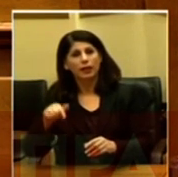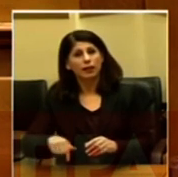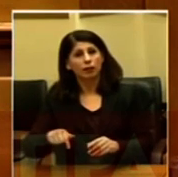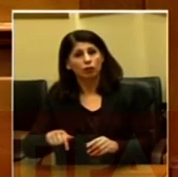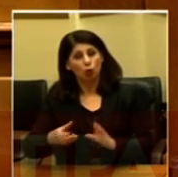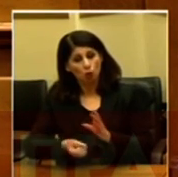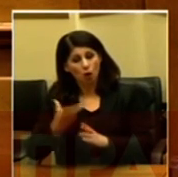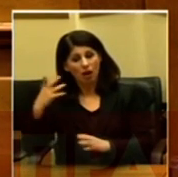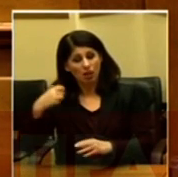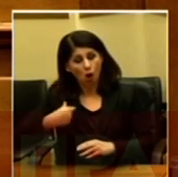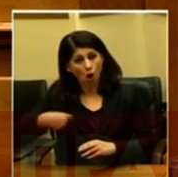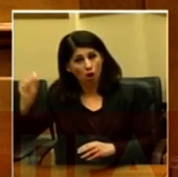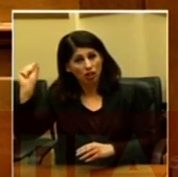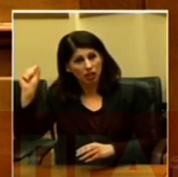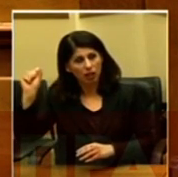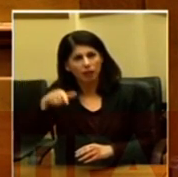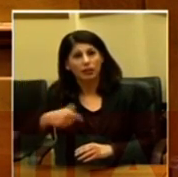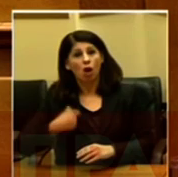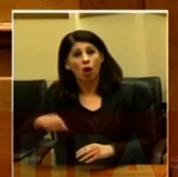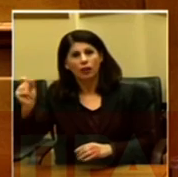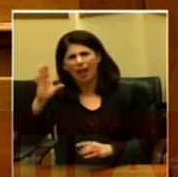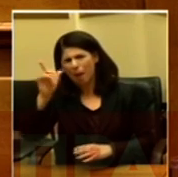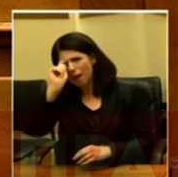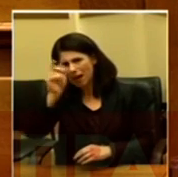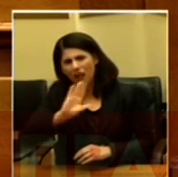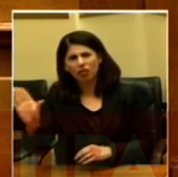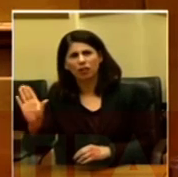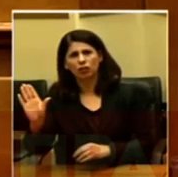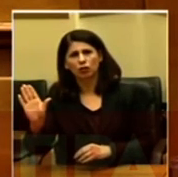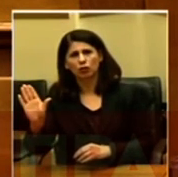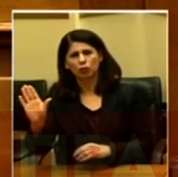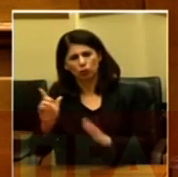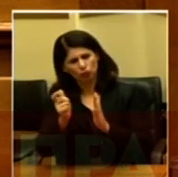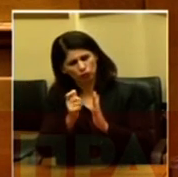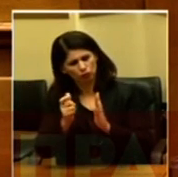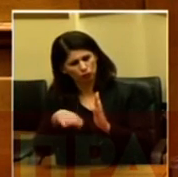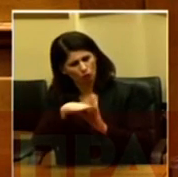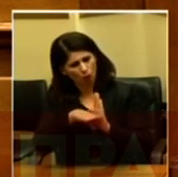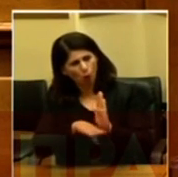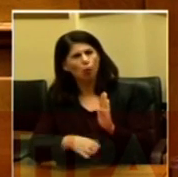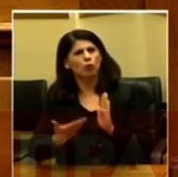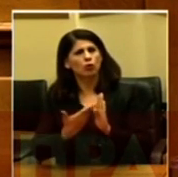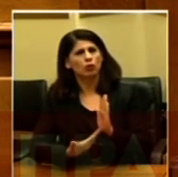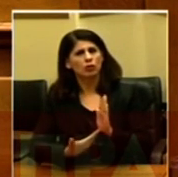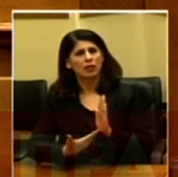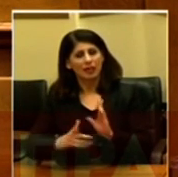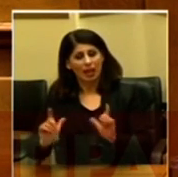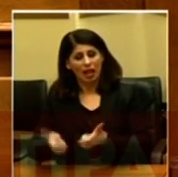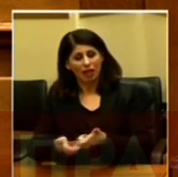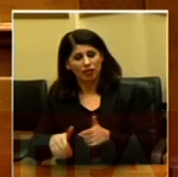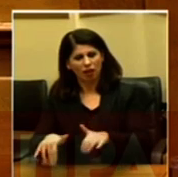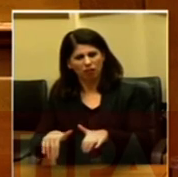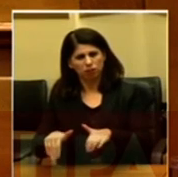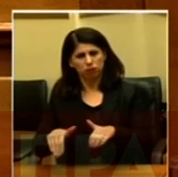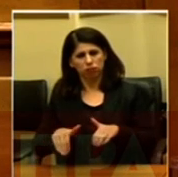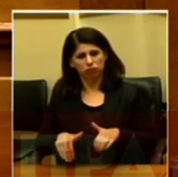το νέο όχι είναι ένα όχι στους απαράδεκτους όρους και τις εθνικές υποχωρήσεις που συνοδεύουν